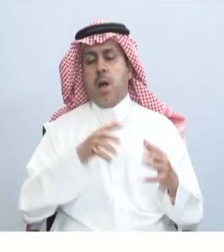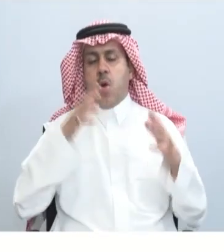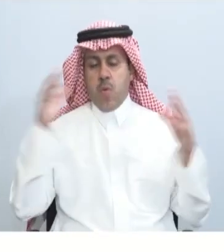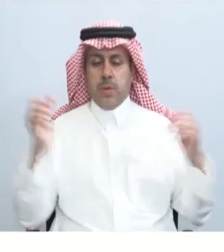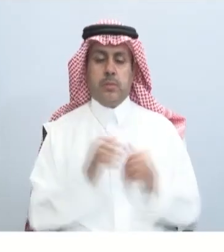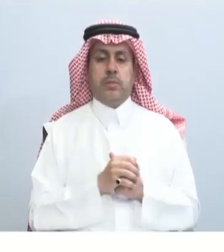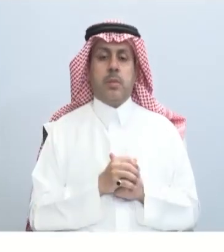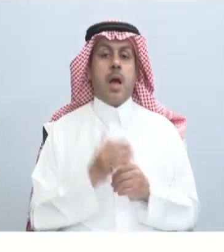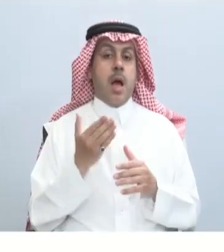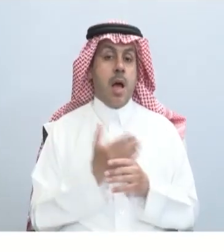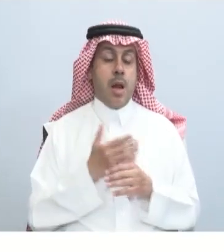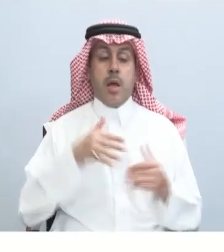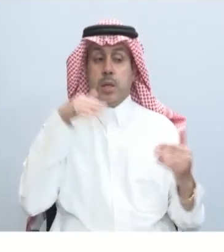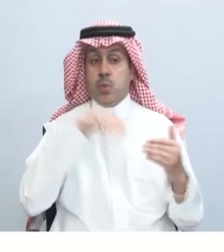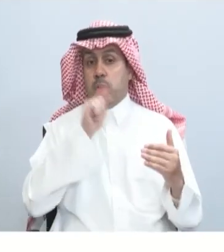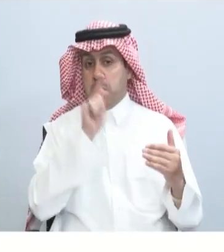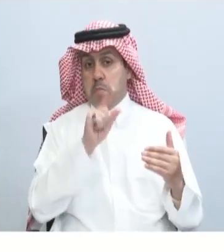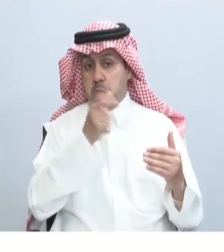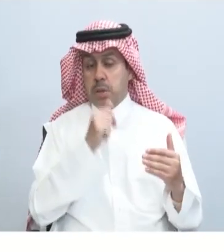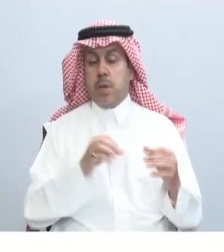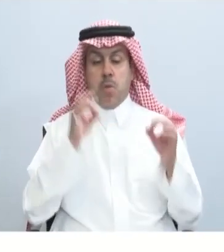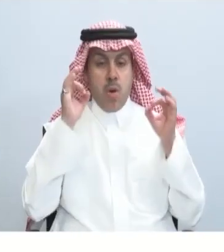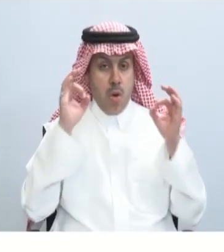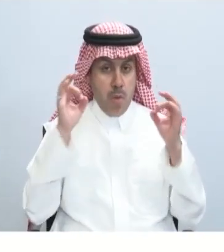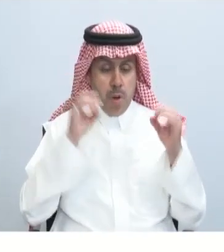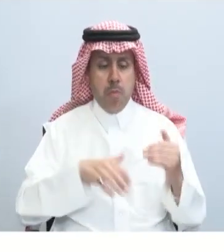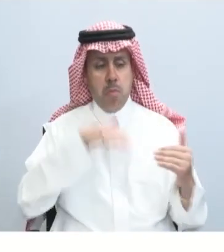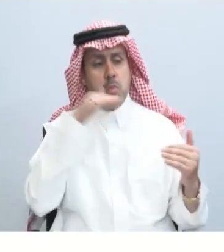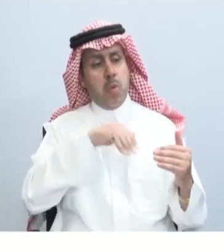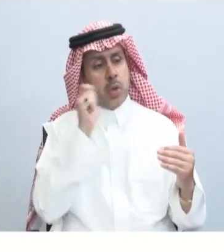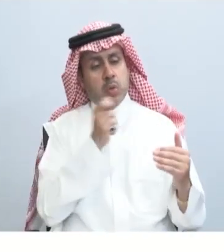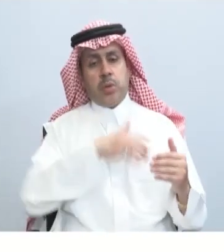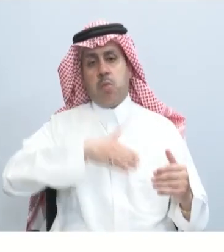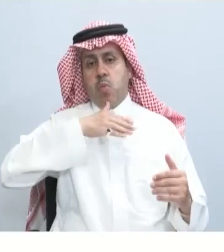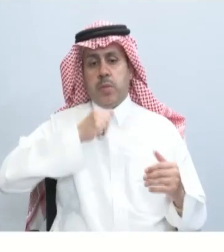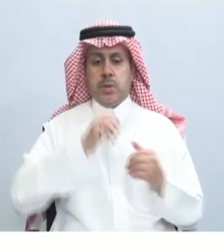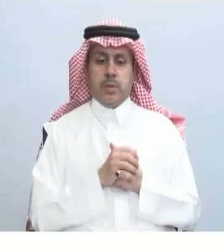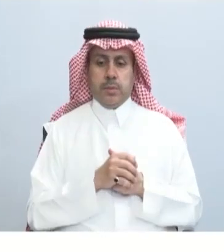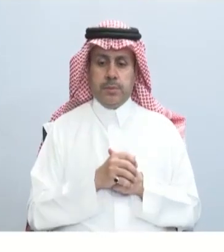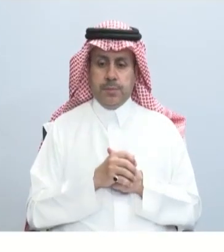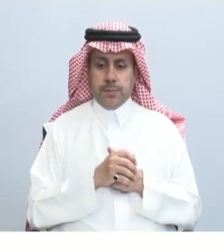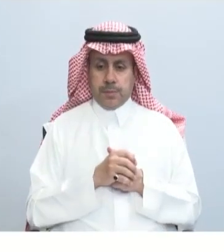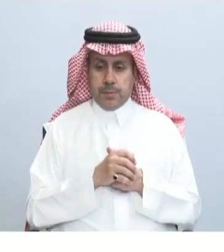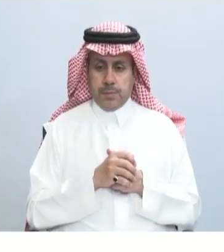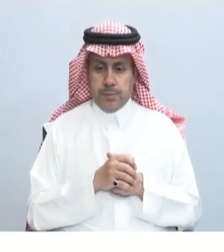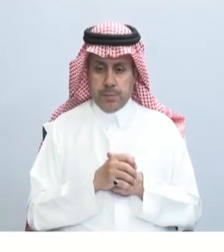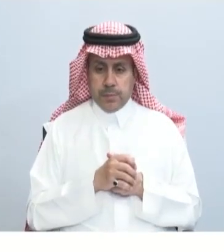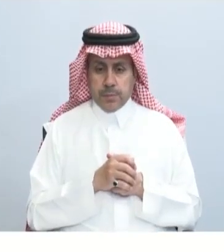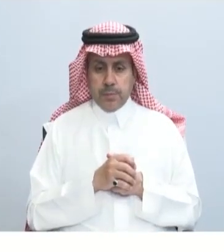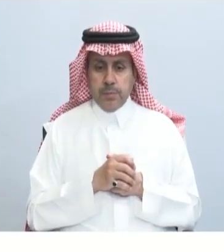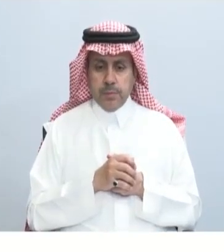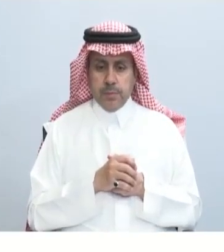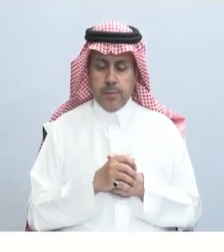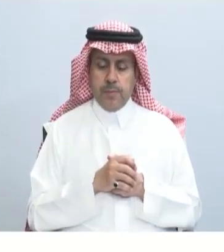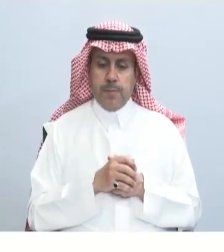وعللي تعتبر غزوه بدر من اهم غزوات النبي صلى الله عليه وسلم زه بدر من اهم غزوات النبي صلى الله